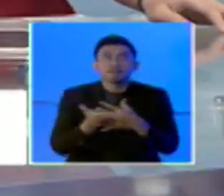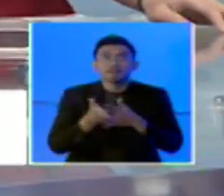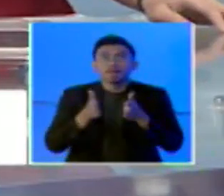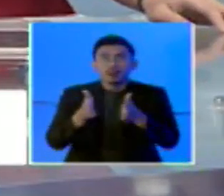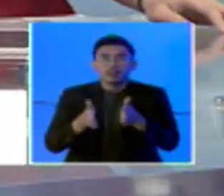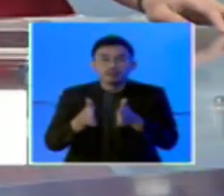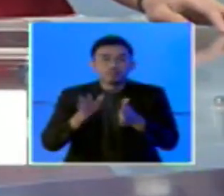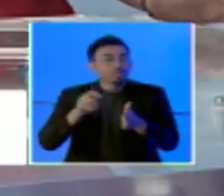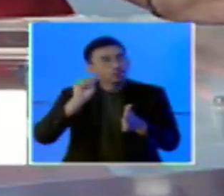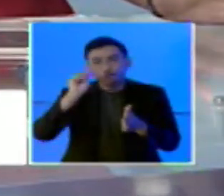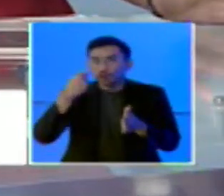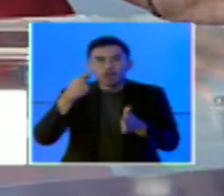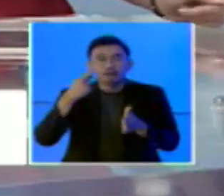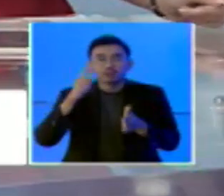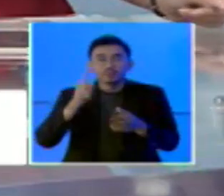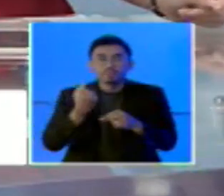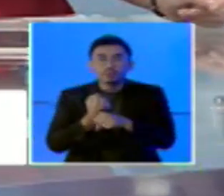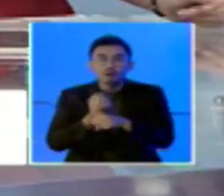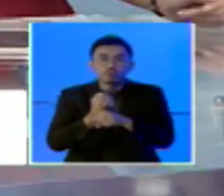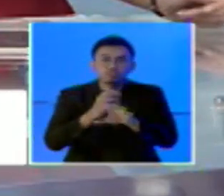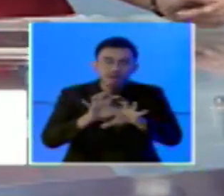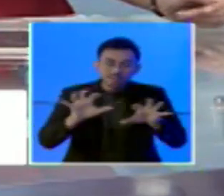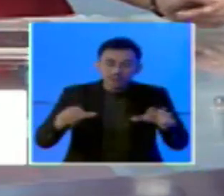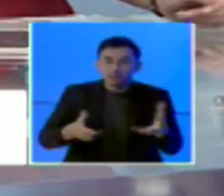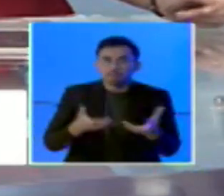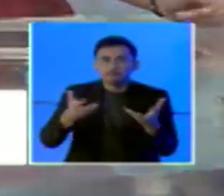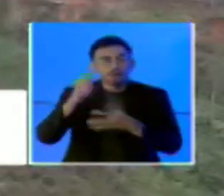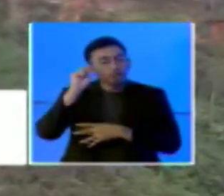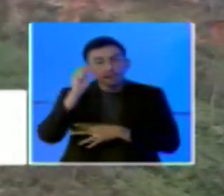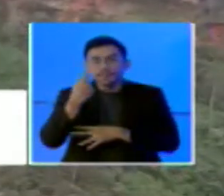karena minimnya bantuan dan alat berat untuk evakuasi.